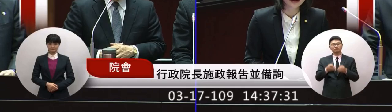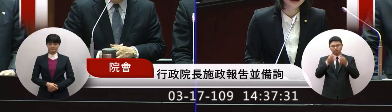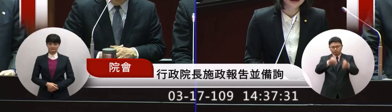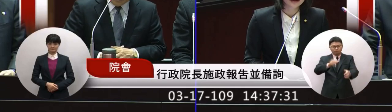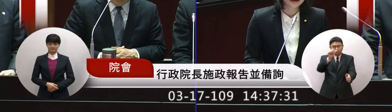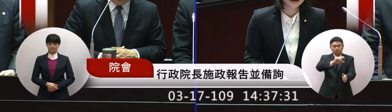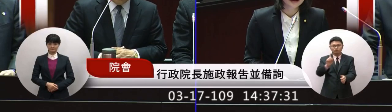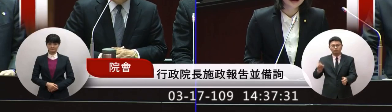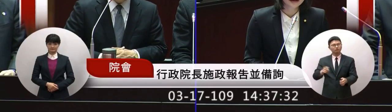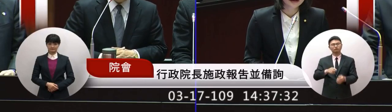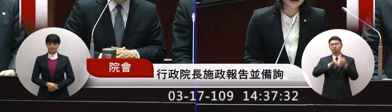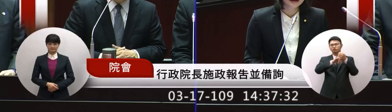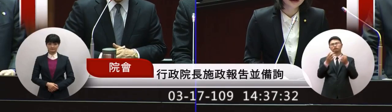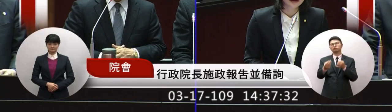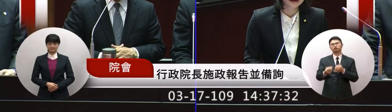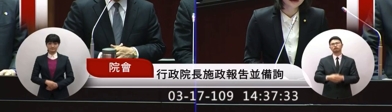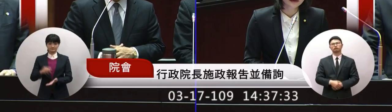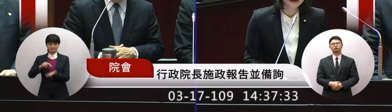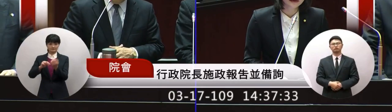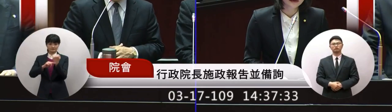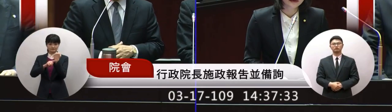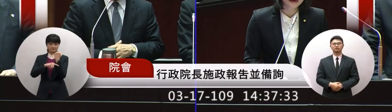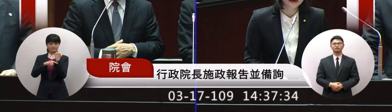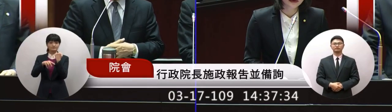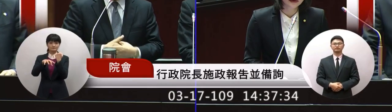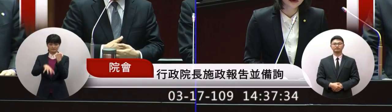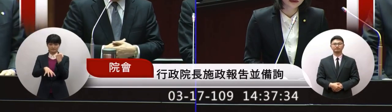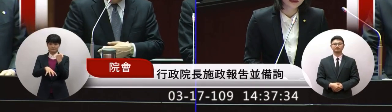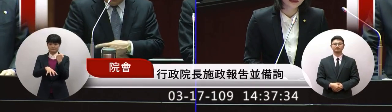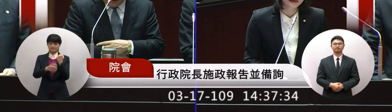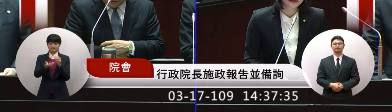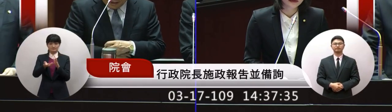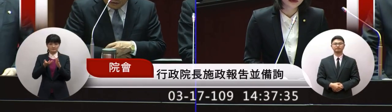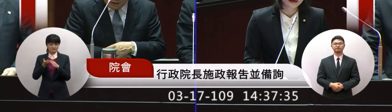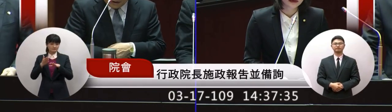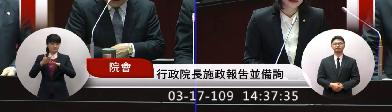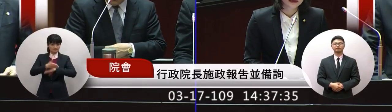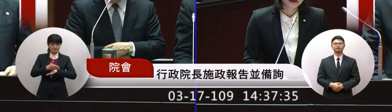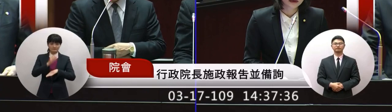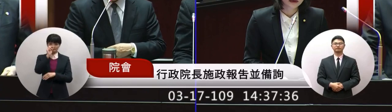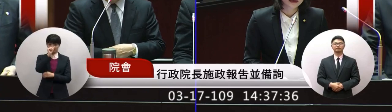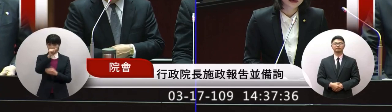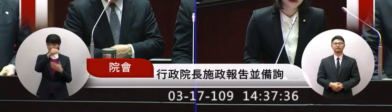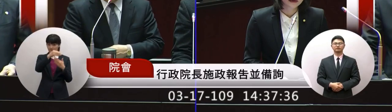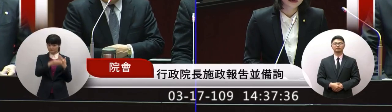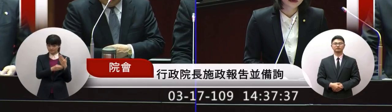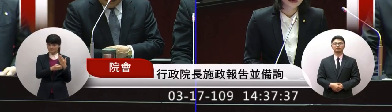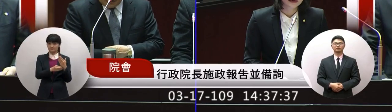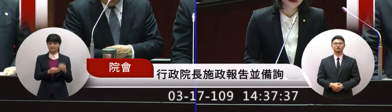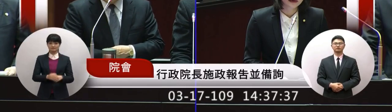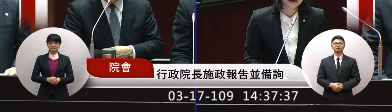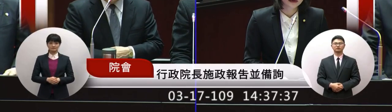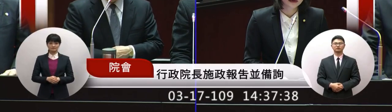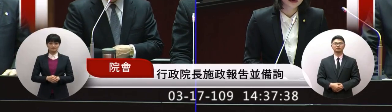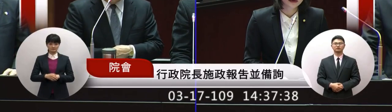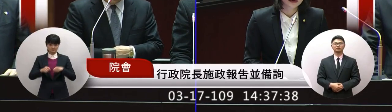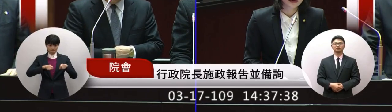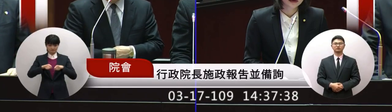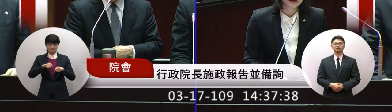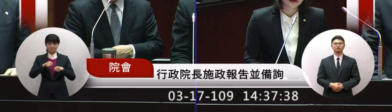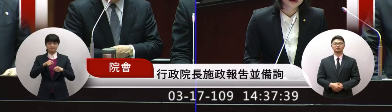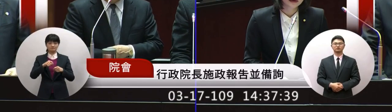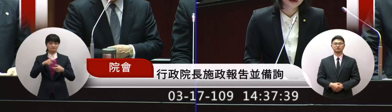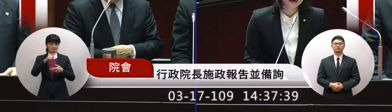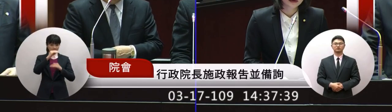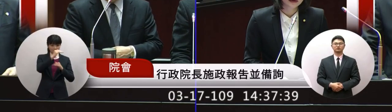则。 国务院刚刚通过的特别条例对于相关应有的作为、应有的限制及